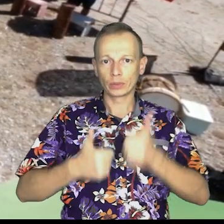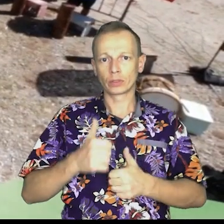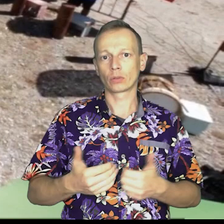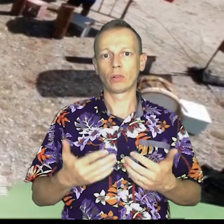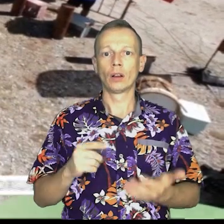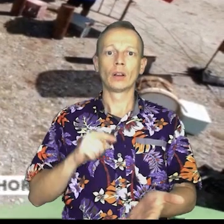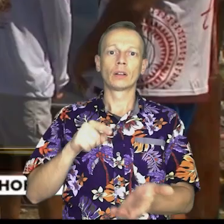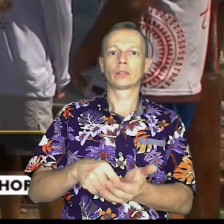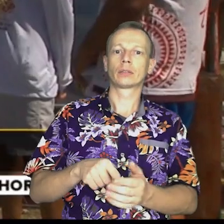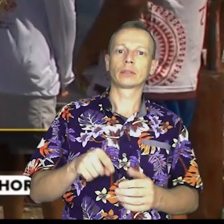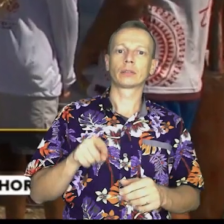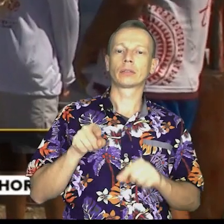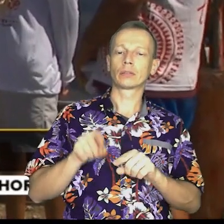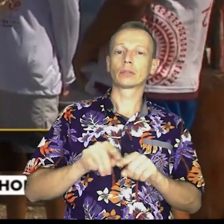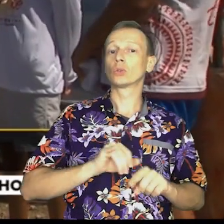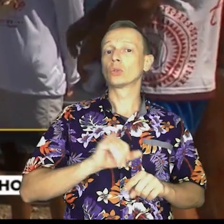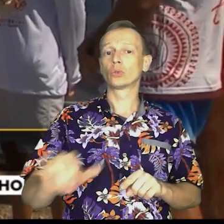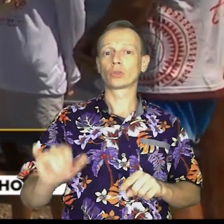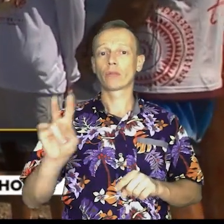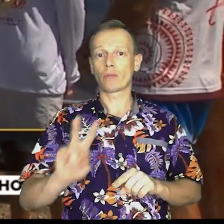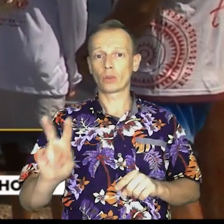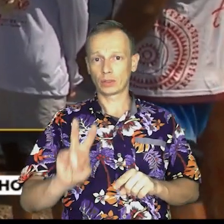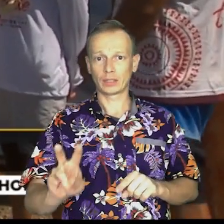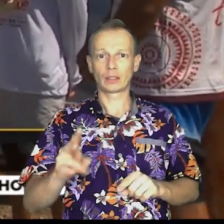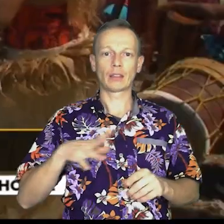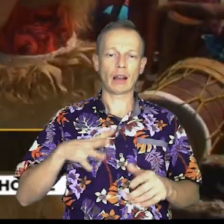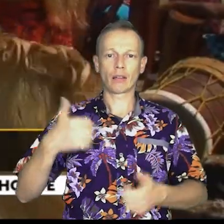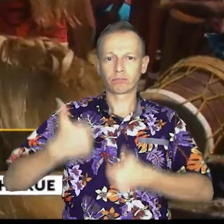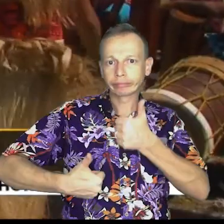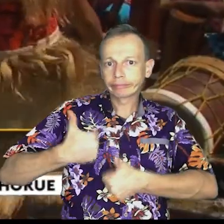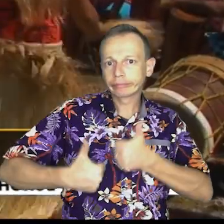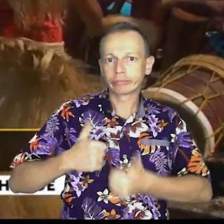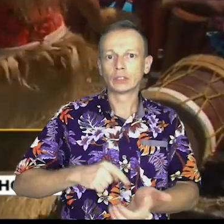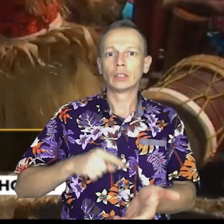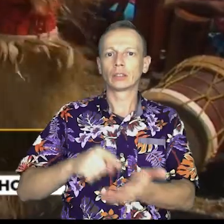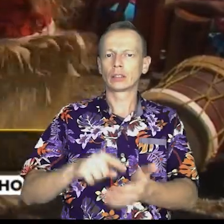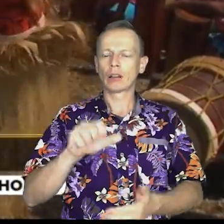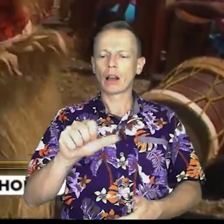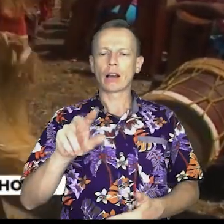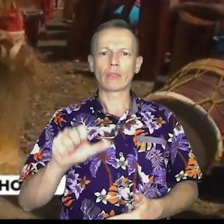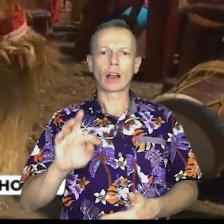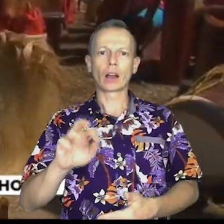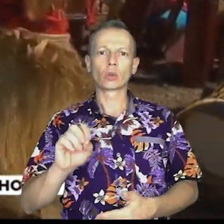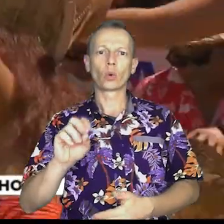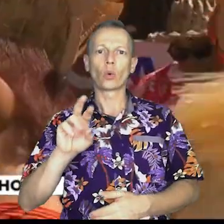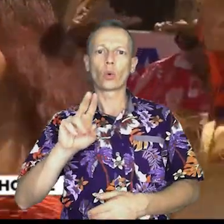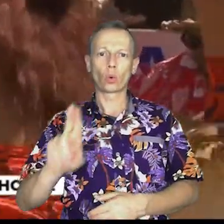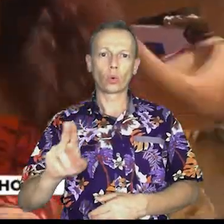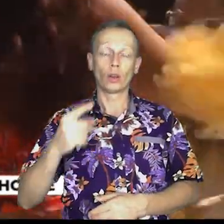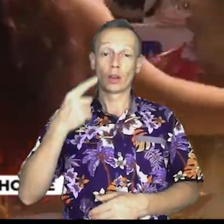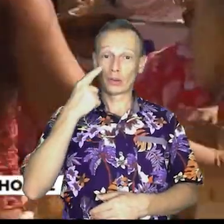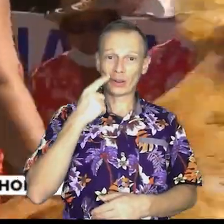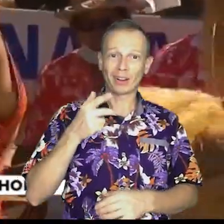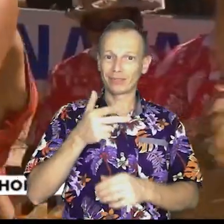Jusqu'à vendredi, les meilleurs surfeurs de Tahiti s'affrontent sur les vagues de la passe de Avatoru. Enrique